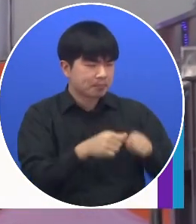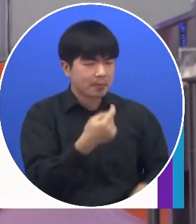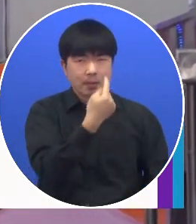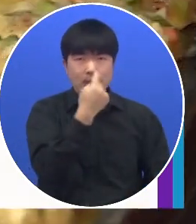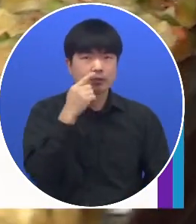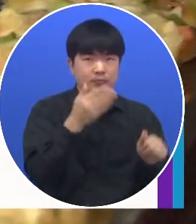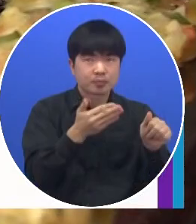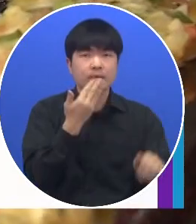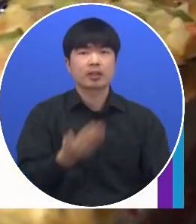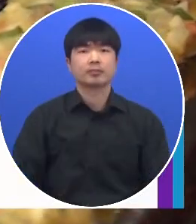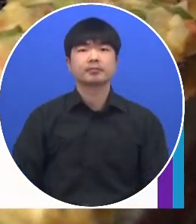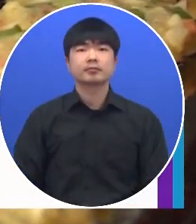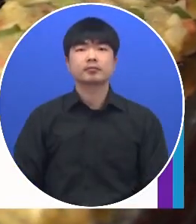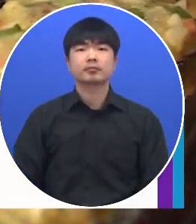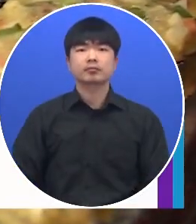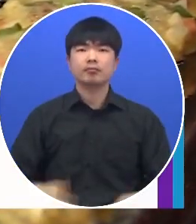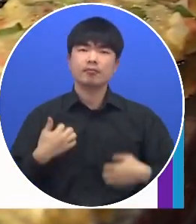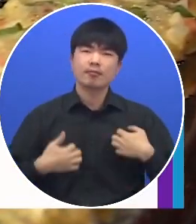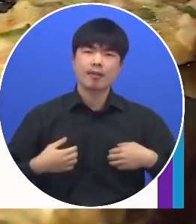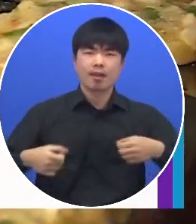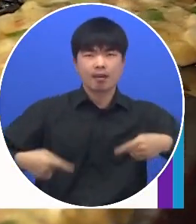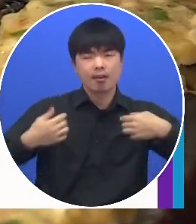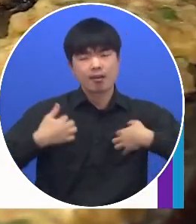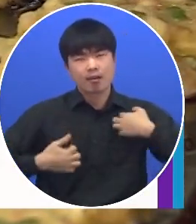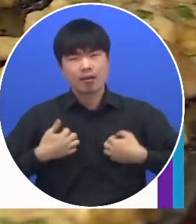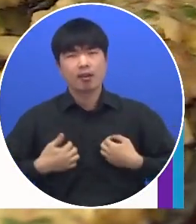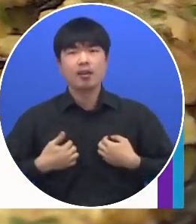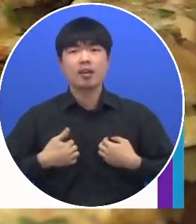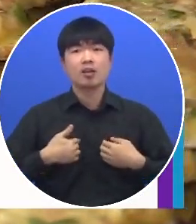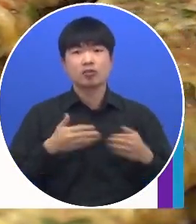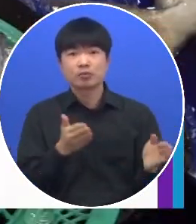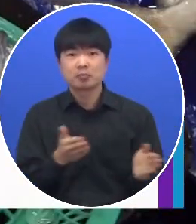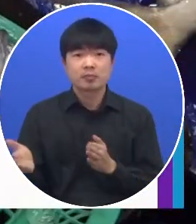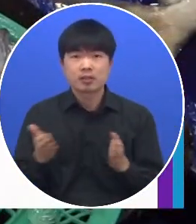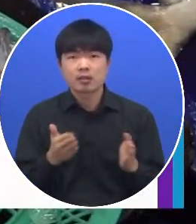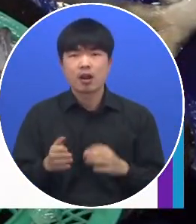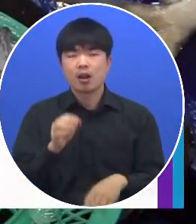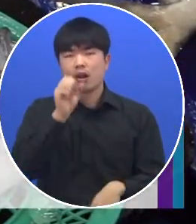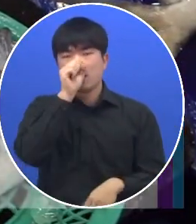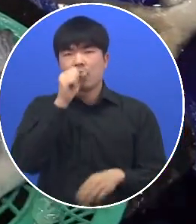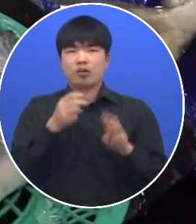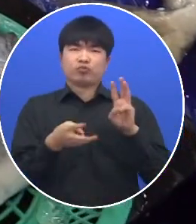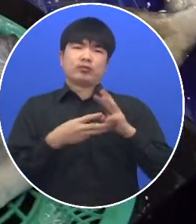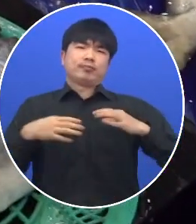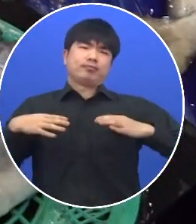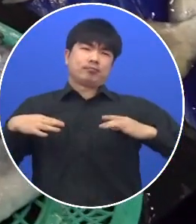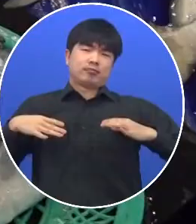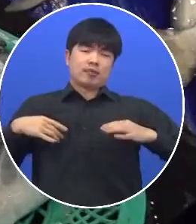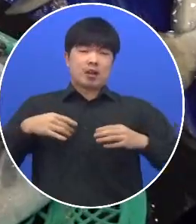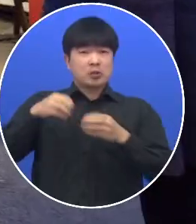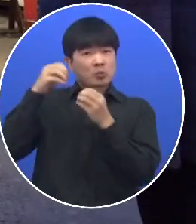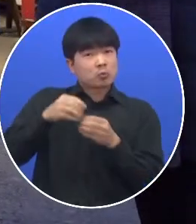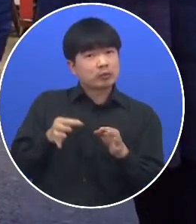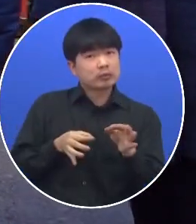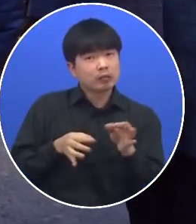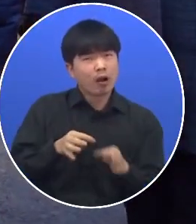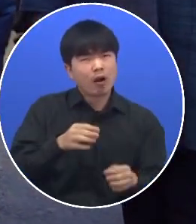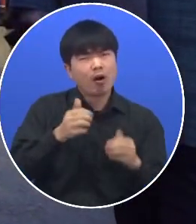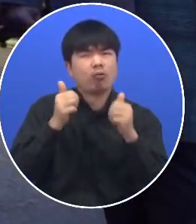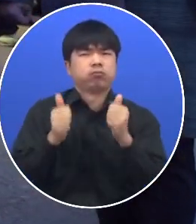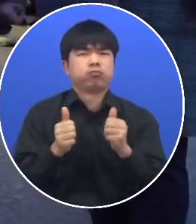바랍니다 즐겁고 행복한 설 명절 준비 역시 넉넉한 인심을 자랑하는 중랑구